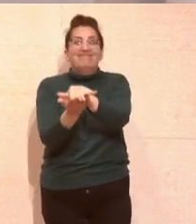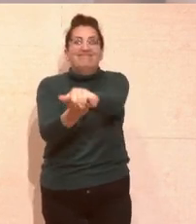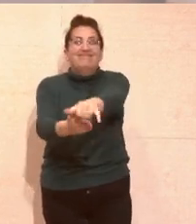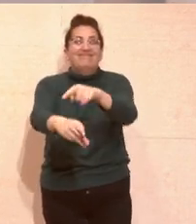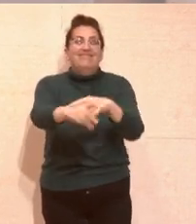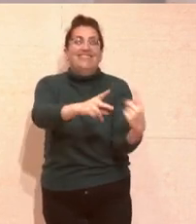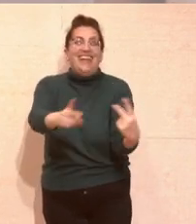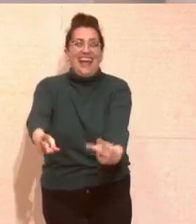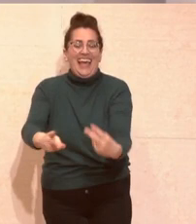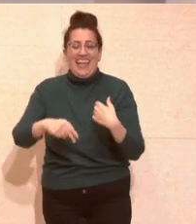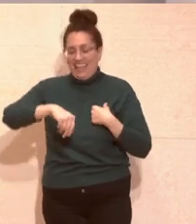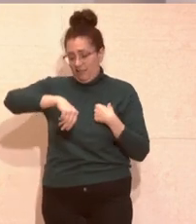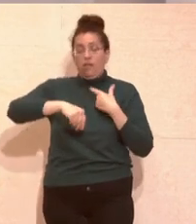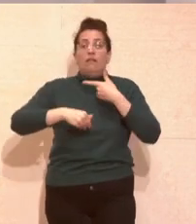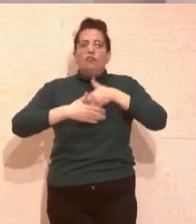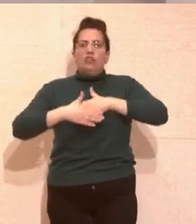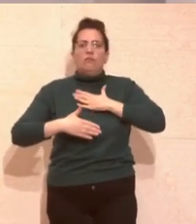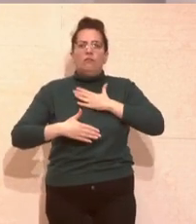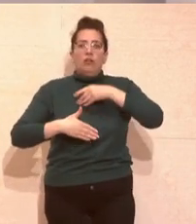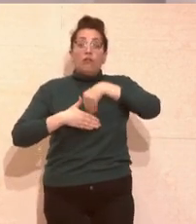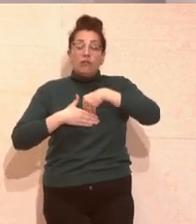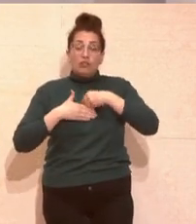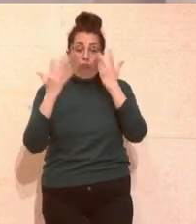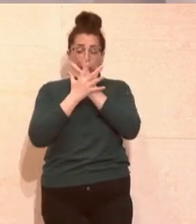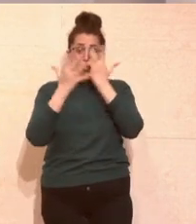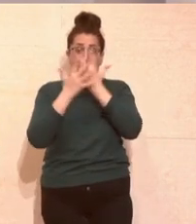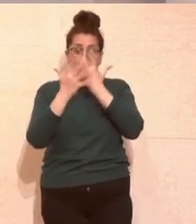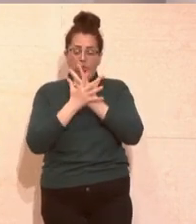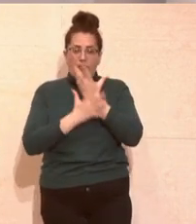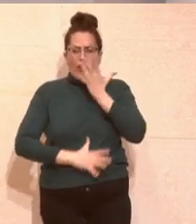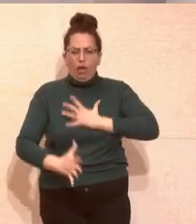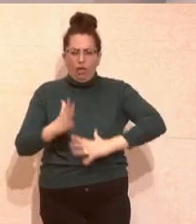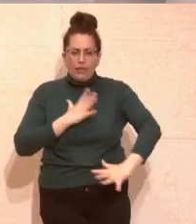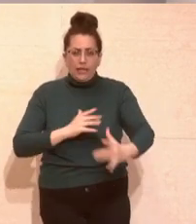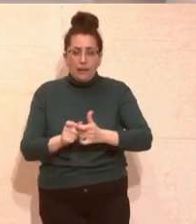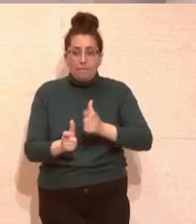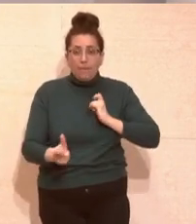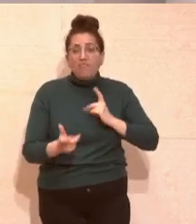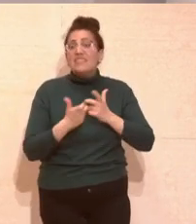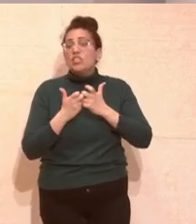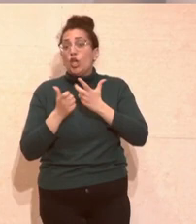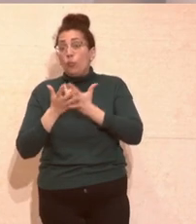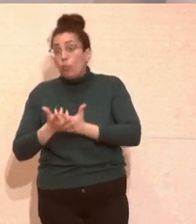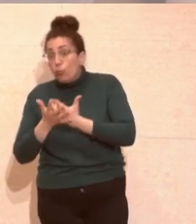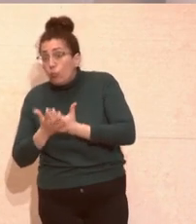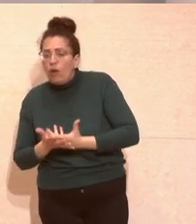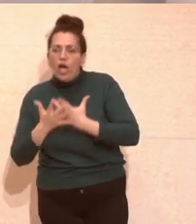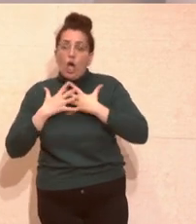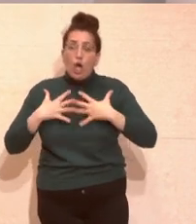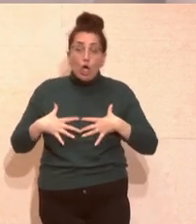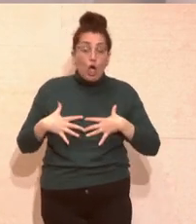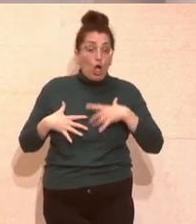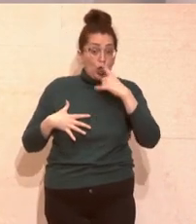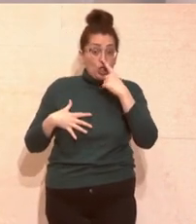coup, c'est fatigant. Et non seulement c'est fatigant, mais on a montré qu'il y avait des effets à la fois sur le poids, des effets métaboliques, enfin